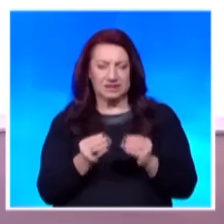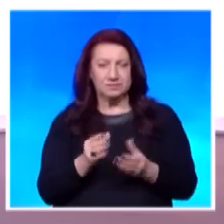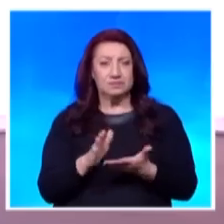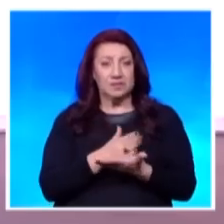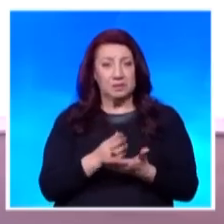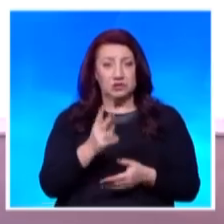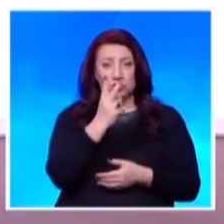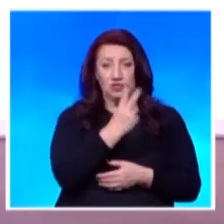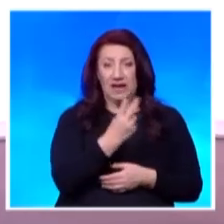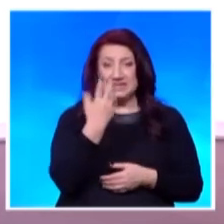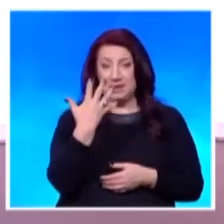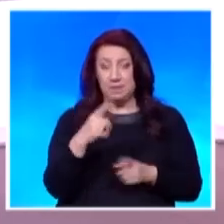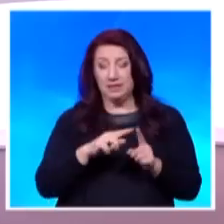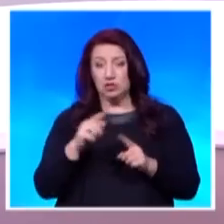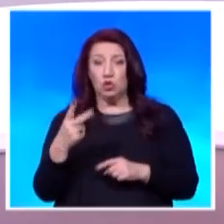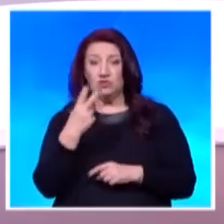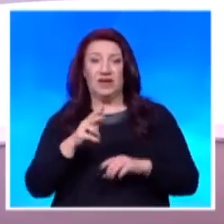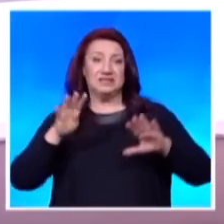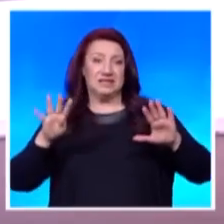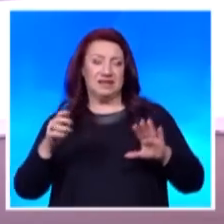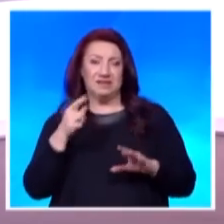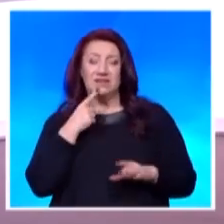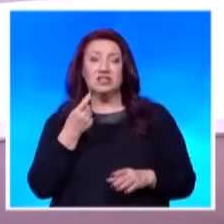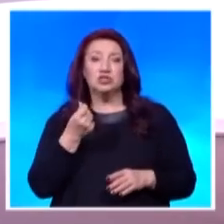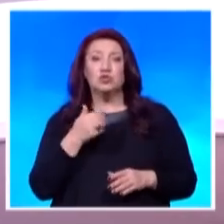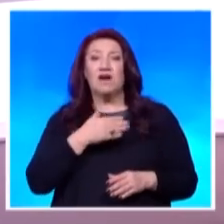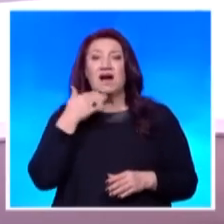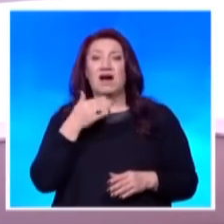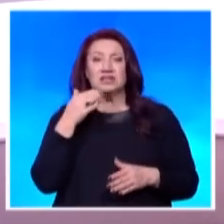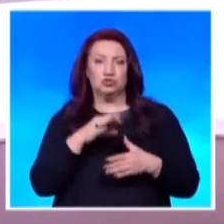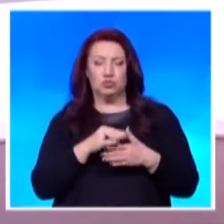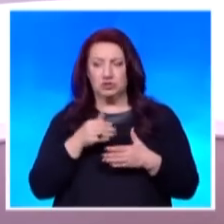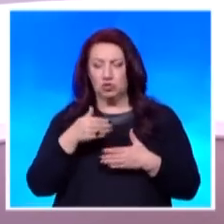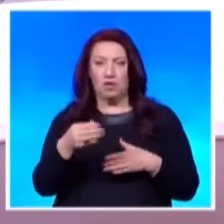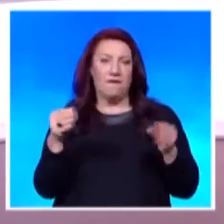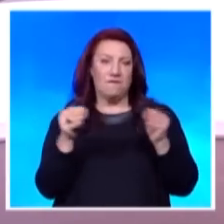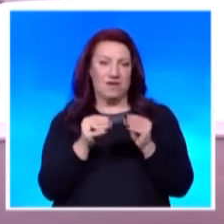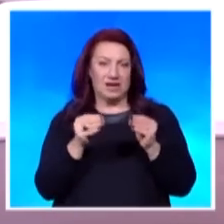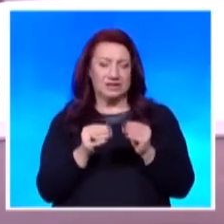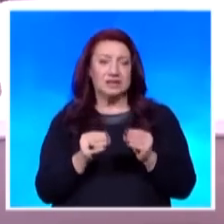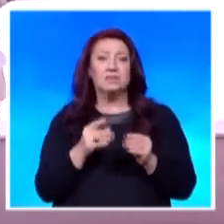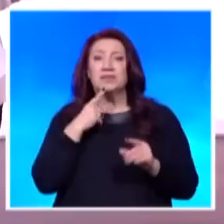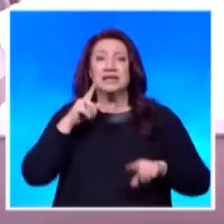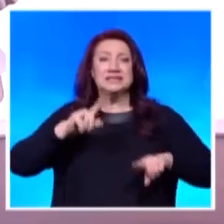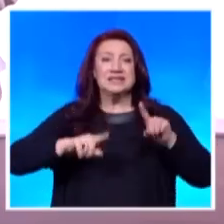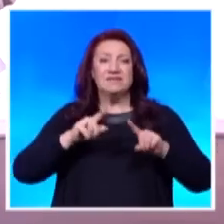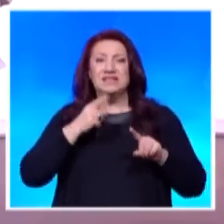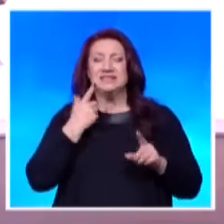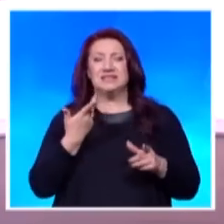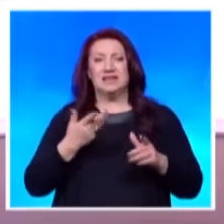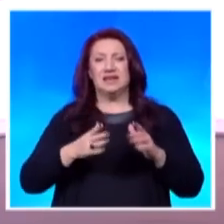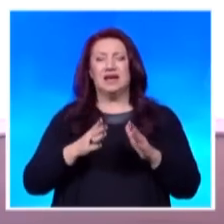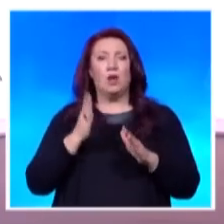за килограм ще струва агнешкото месо за великденските празници. Точната цена ще зависи от разфасовката, изчислиха от